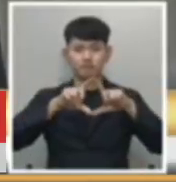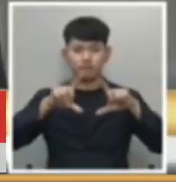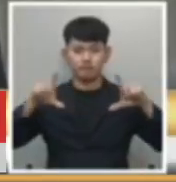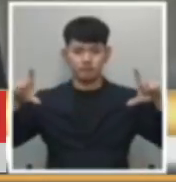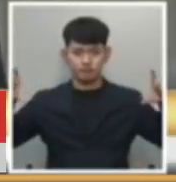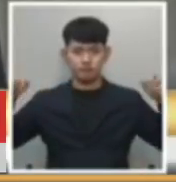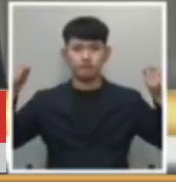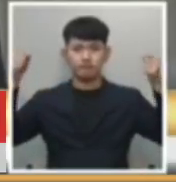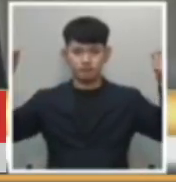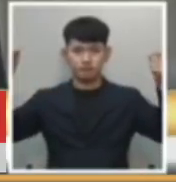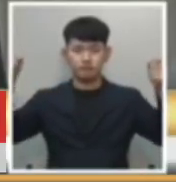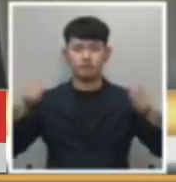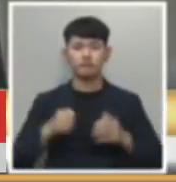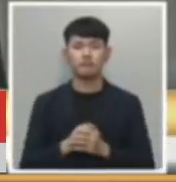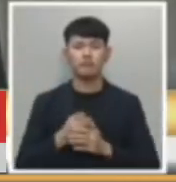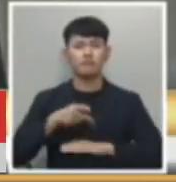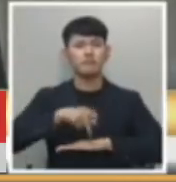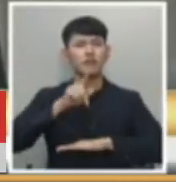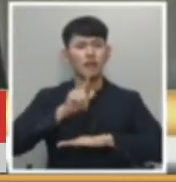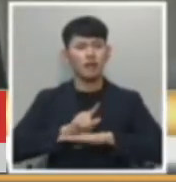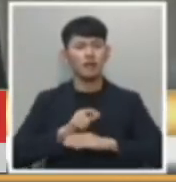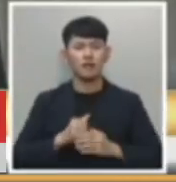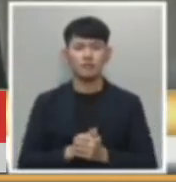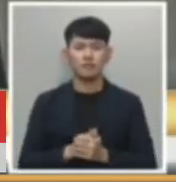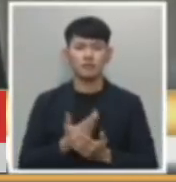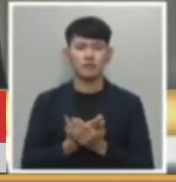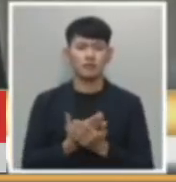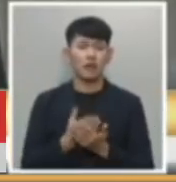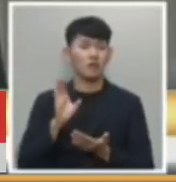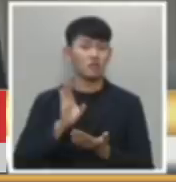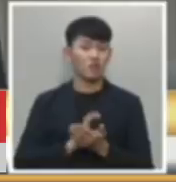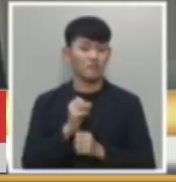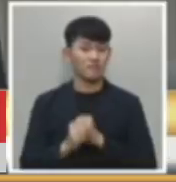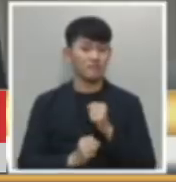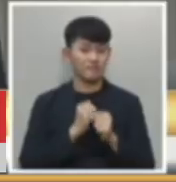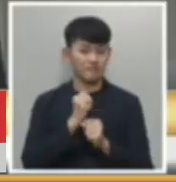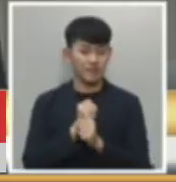ท่านประธานครับงบประมาณรายจ่ายประจำปี